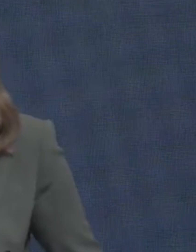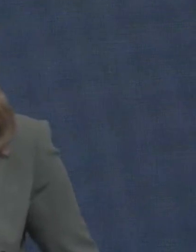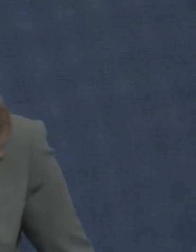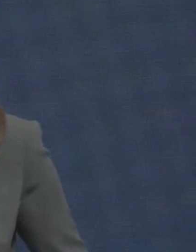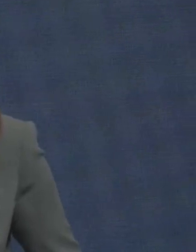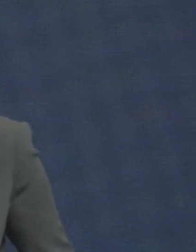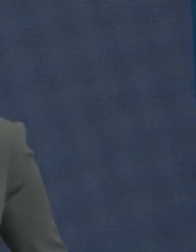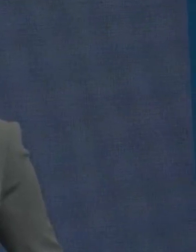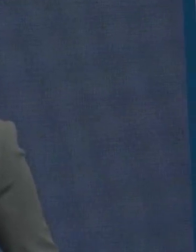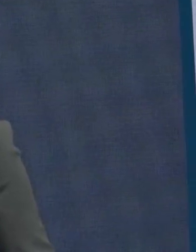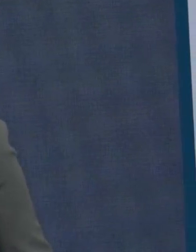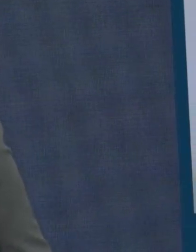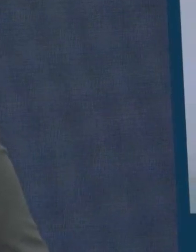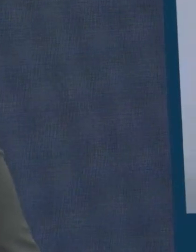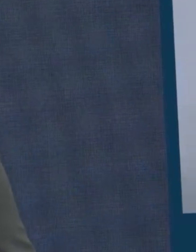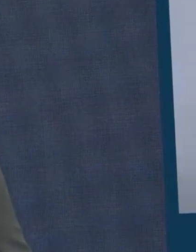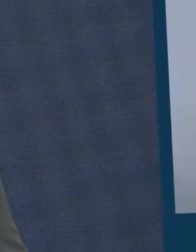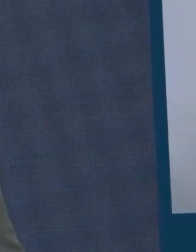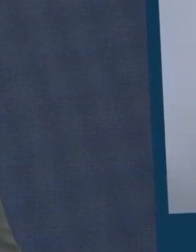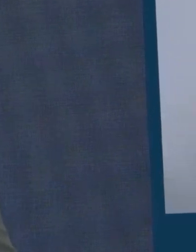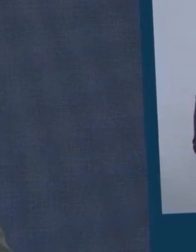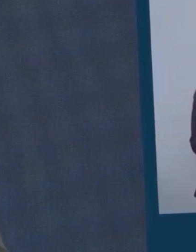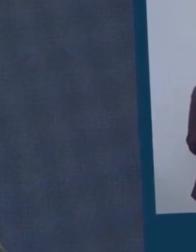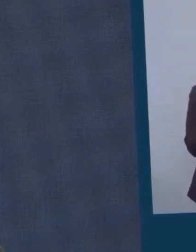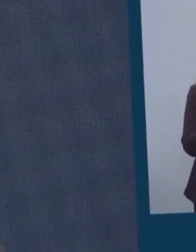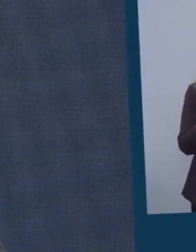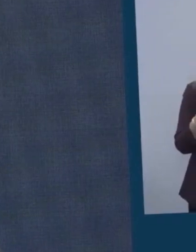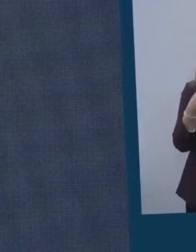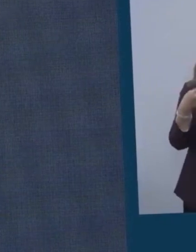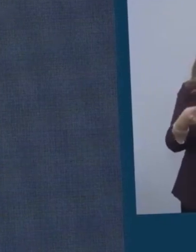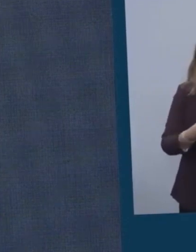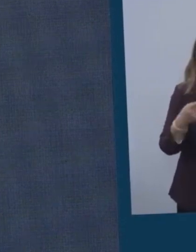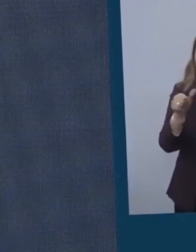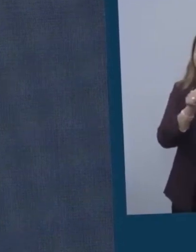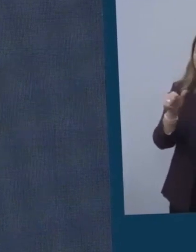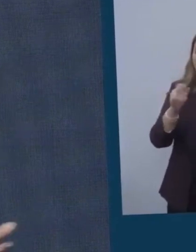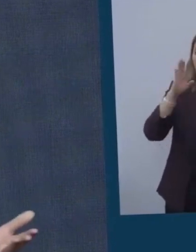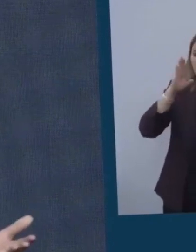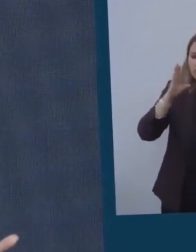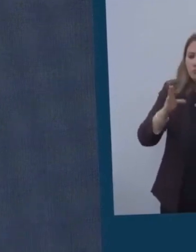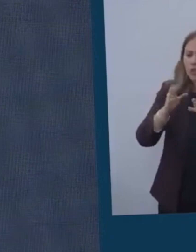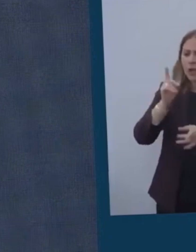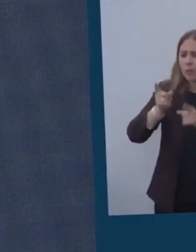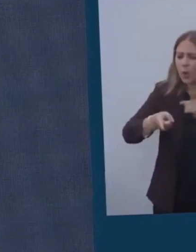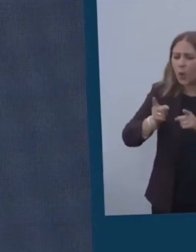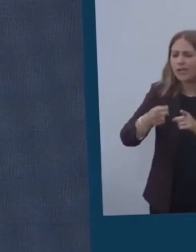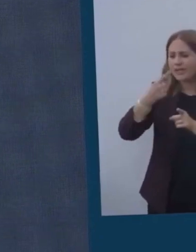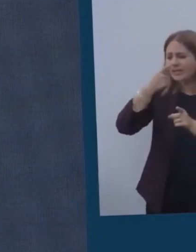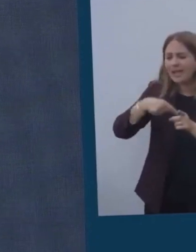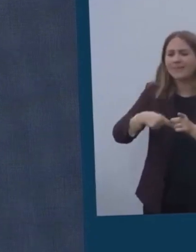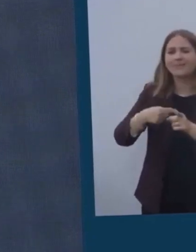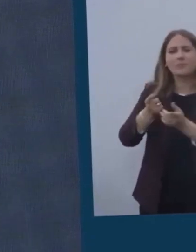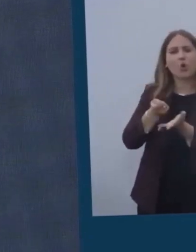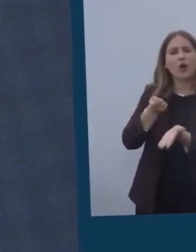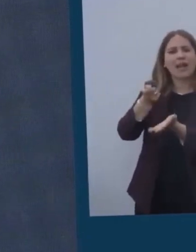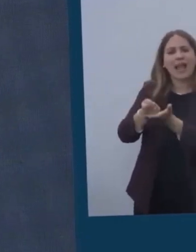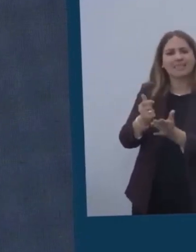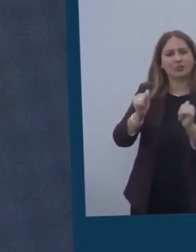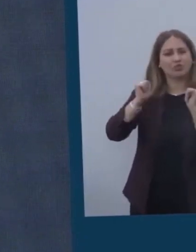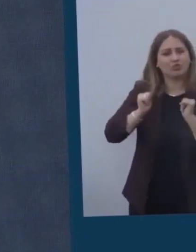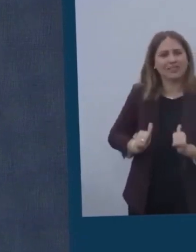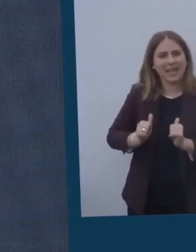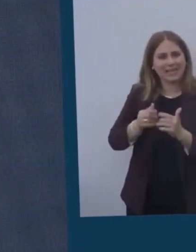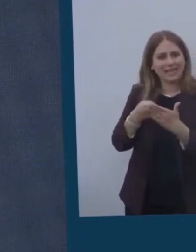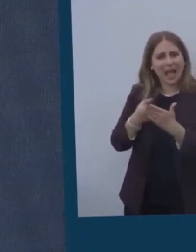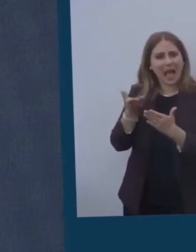Se continuassimo ad andare avanti su quelle politiche del reddito di cittadinanza che dicono ai